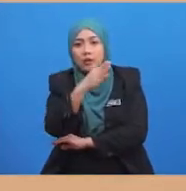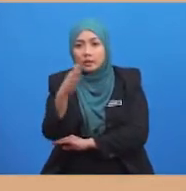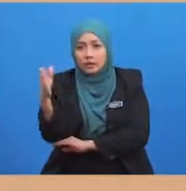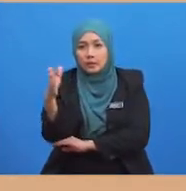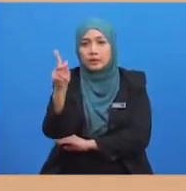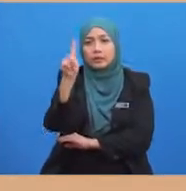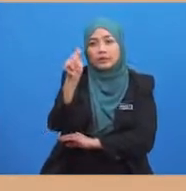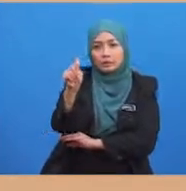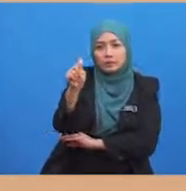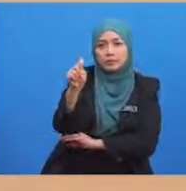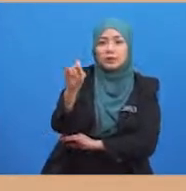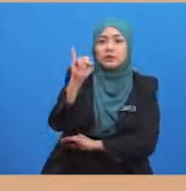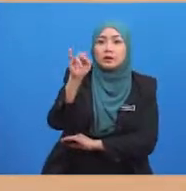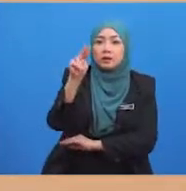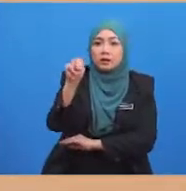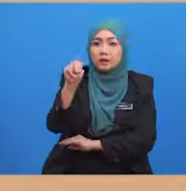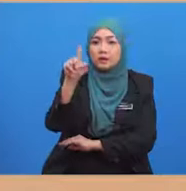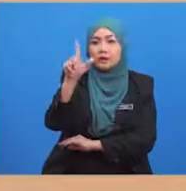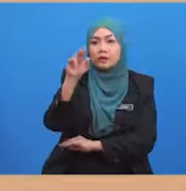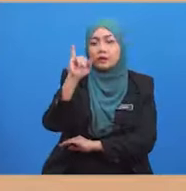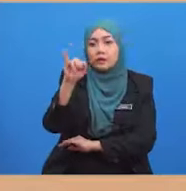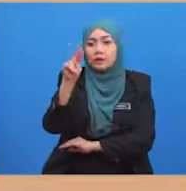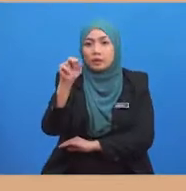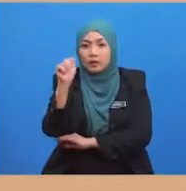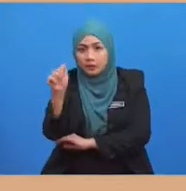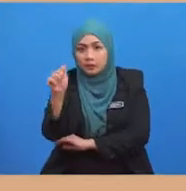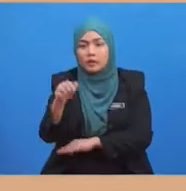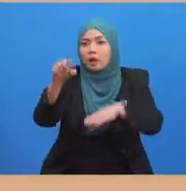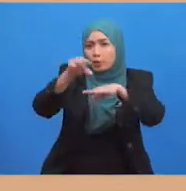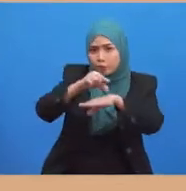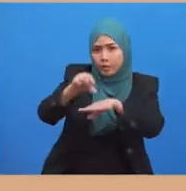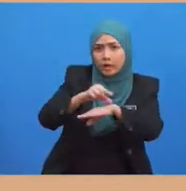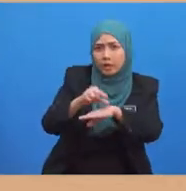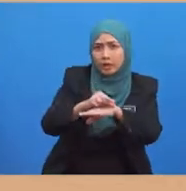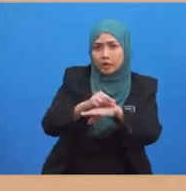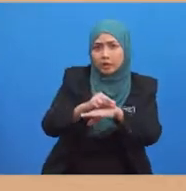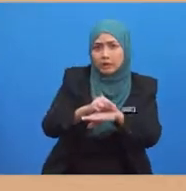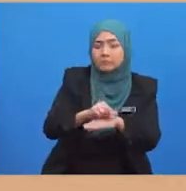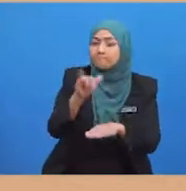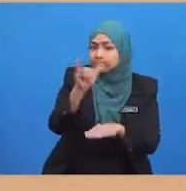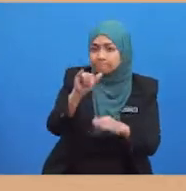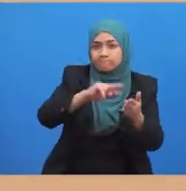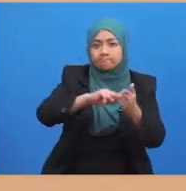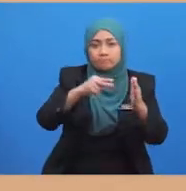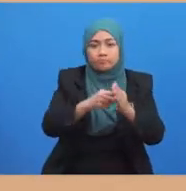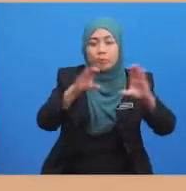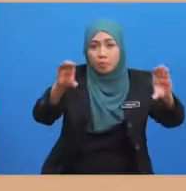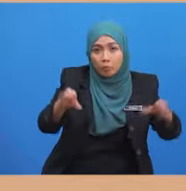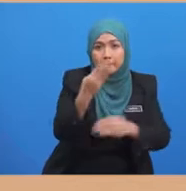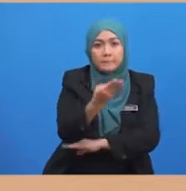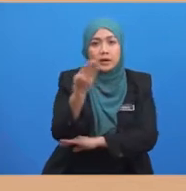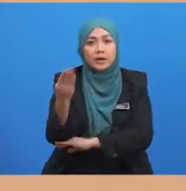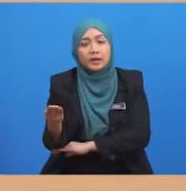Kegunaan gentian sintetik termasuklah dalam pembuatan barangan tekstil seperti